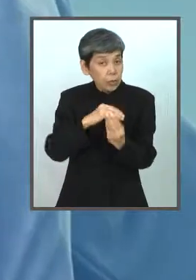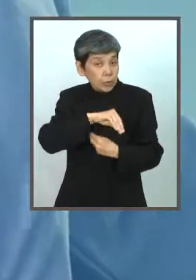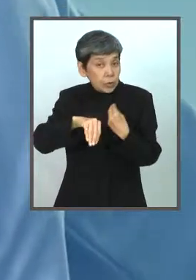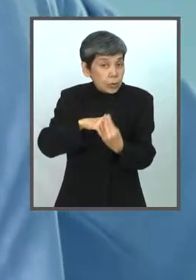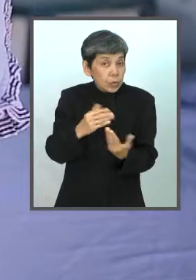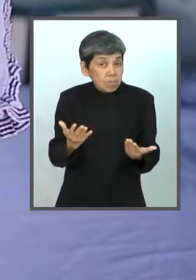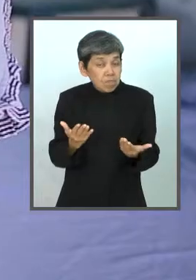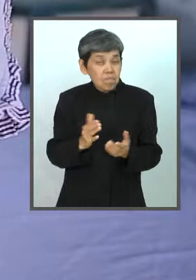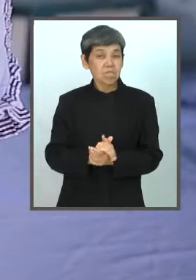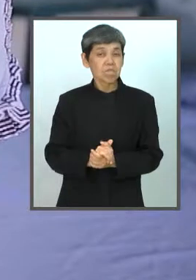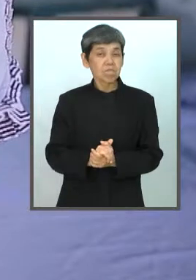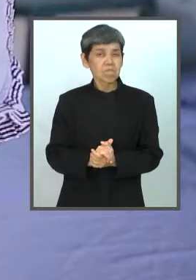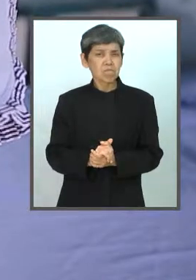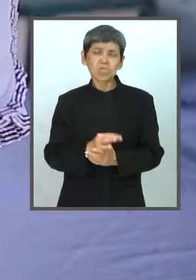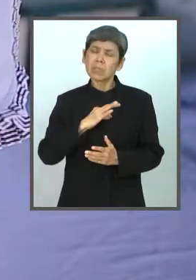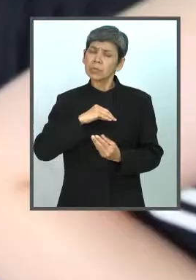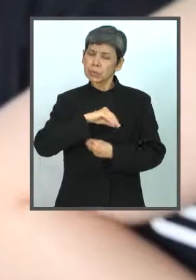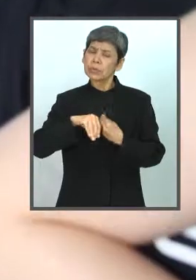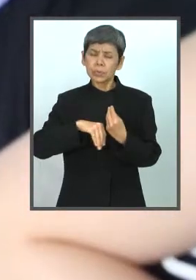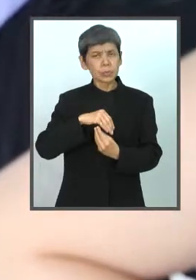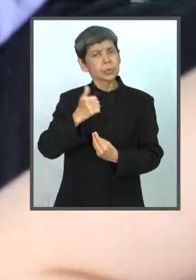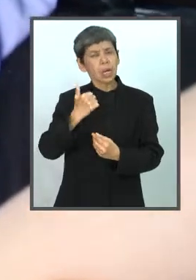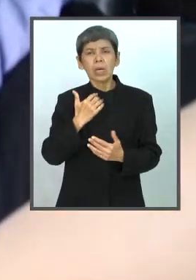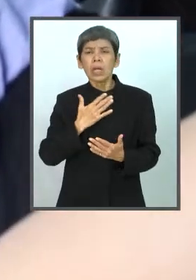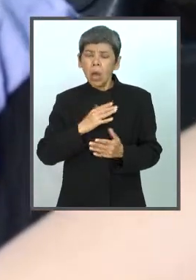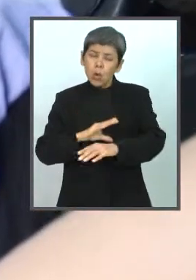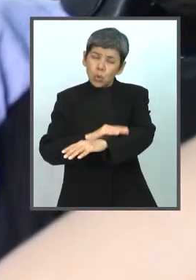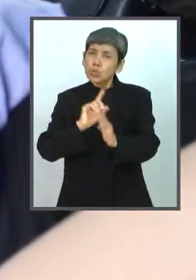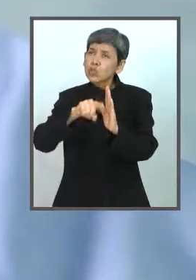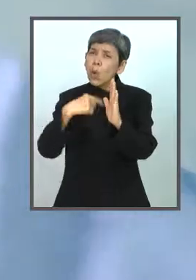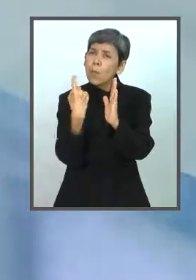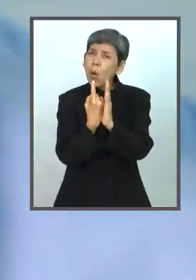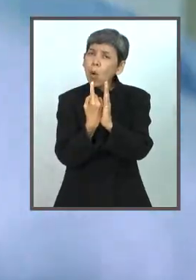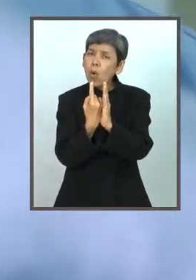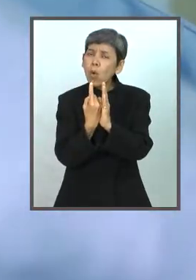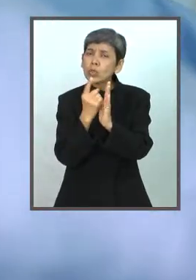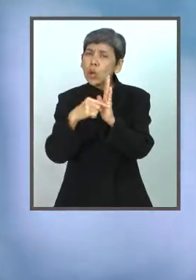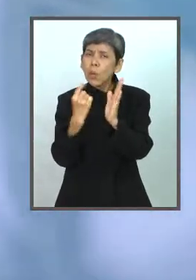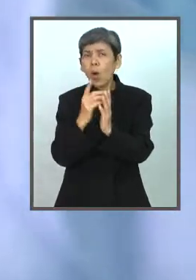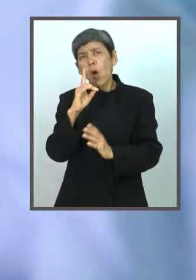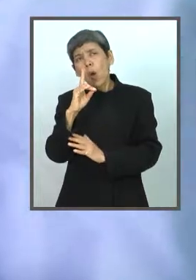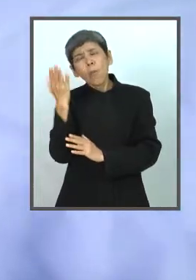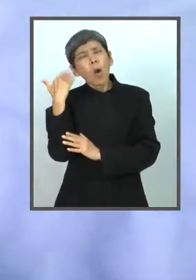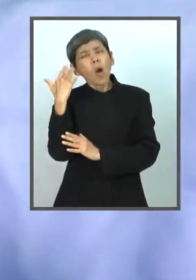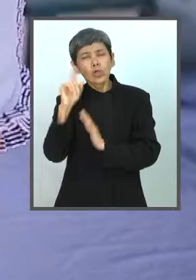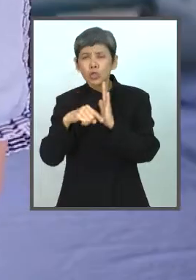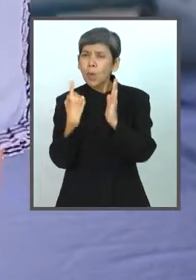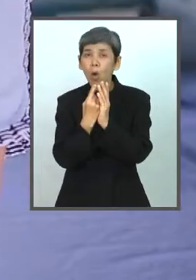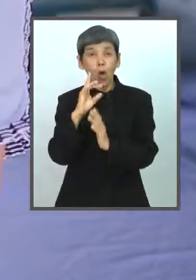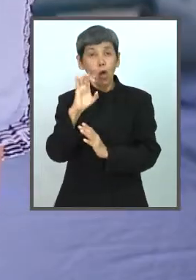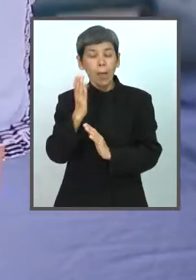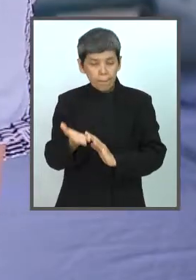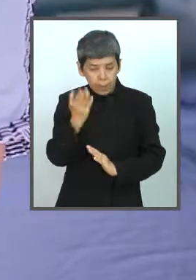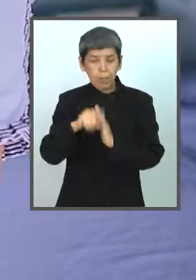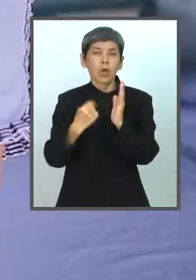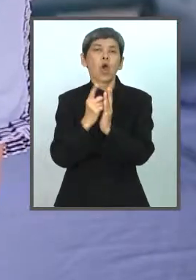ป็นยังไงบ้างล่ะคะ มันก็สร้างรายได้ค่ะพอถ้าเรานวดชั่วโมง100เมื่อก่อนจากชั่วโมง100ขึ้นม